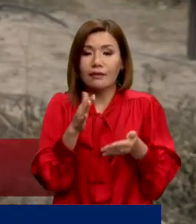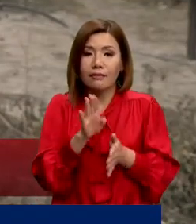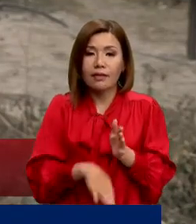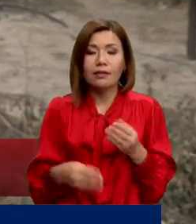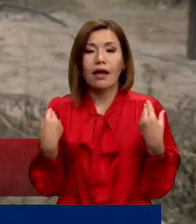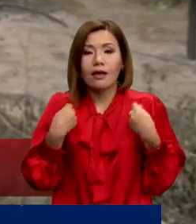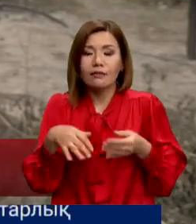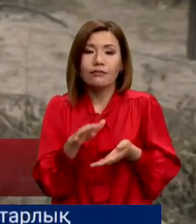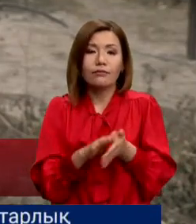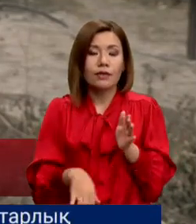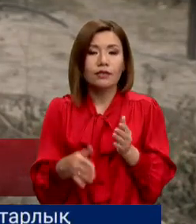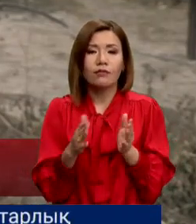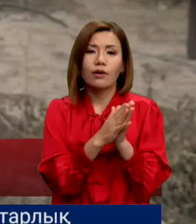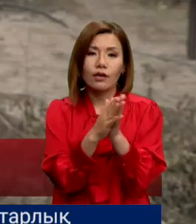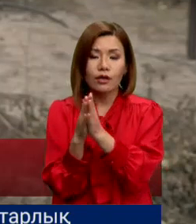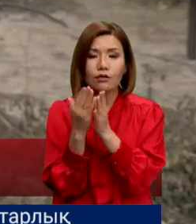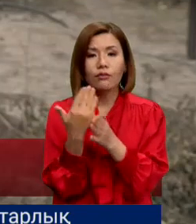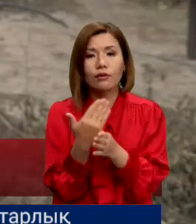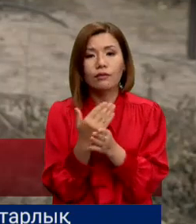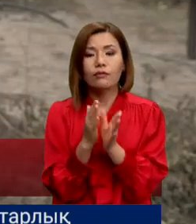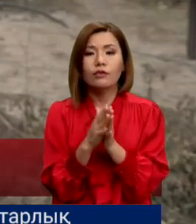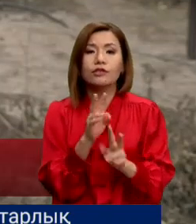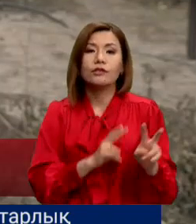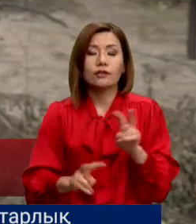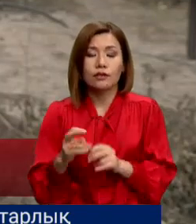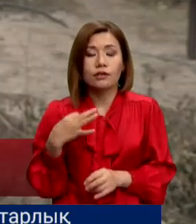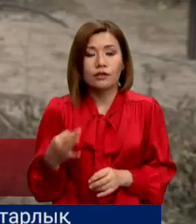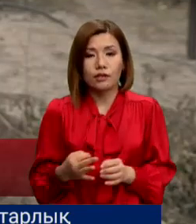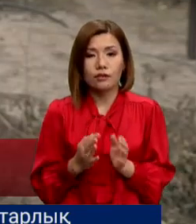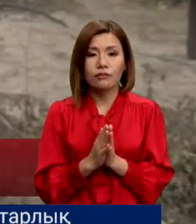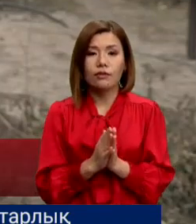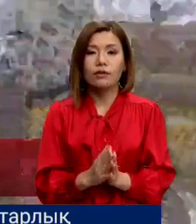одежды. Пожалуйста, люди добрые, помогите мне найти сына.